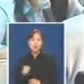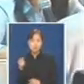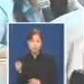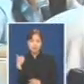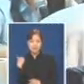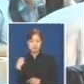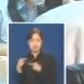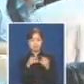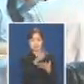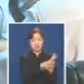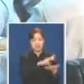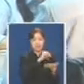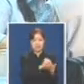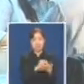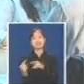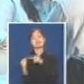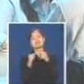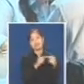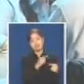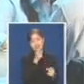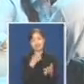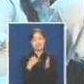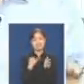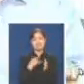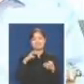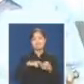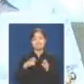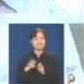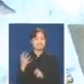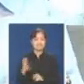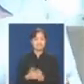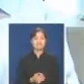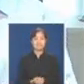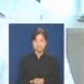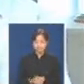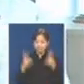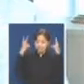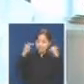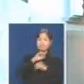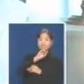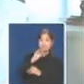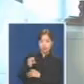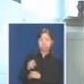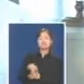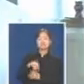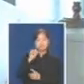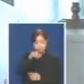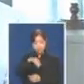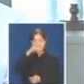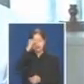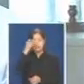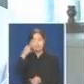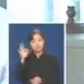อยากจะบอกหลักคิดนิดนึงว่าทำไมไปม.ปลายนะครับเพราะว่าคือการเรียนฟรีเนี่ยจริงอยู่เราบอกเราให้ค่าเล่าเรียนเ